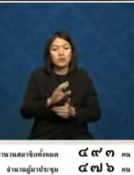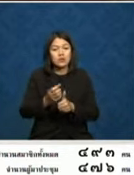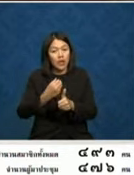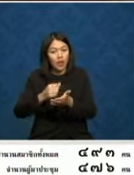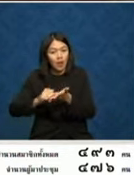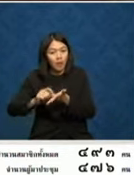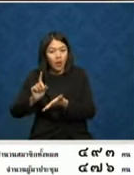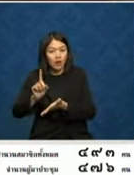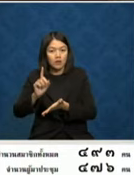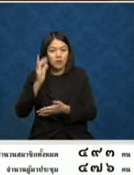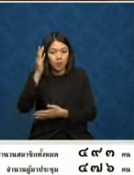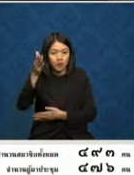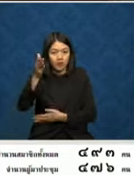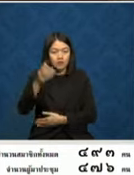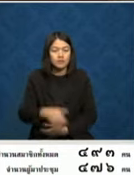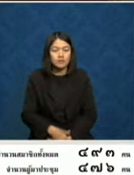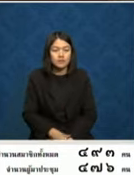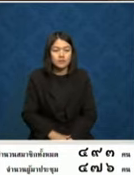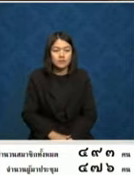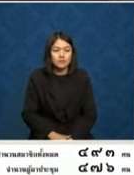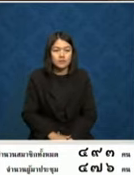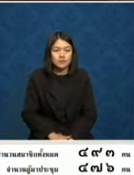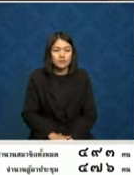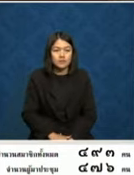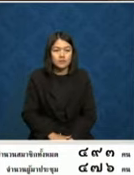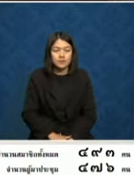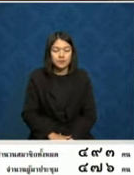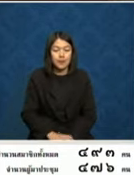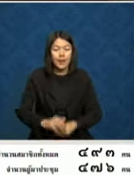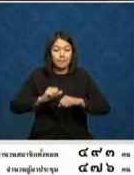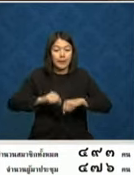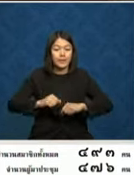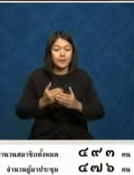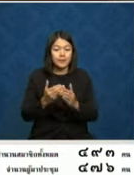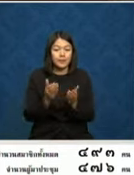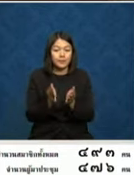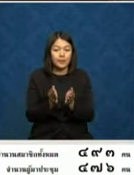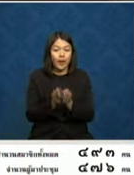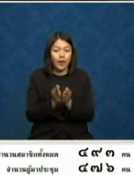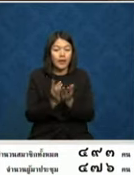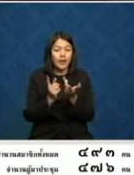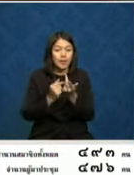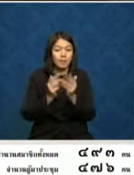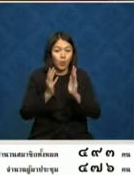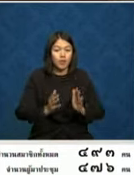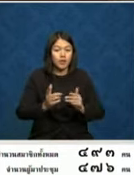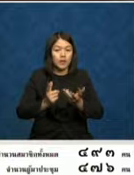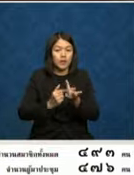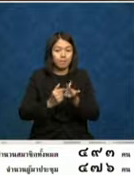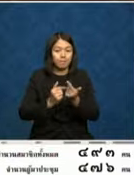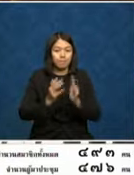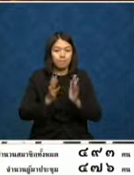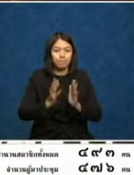ไปครับก่อนที่จะลงมติผมขอตรวจสอบองค์ประชุมครับ